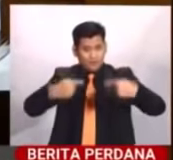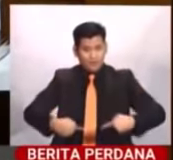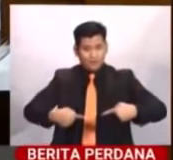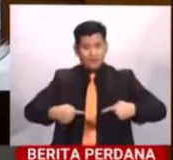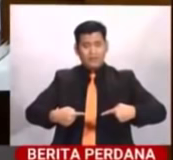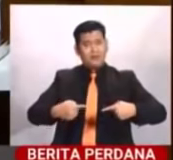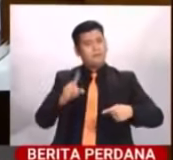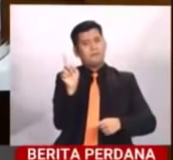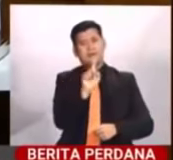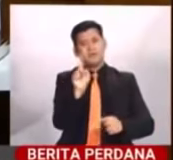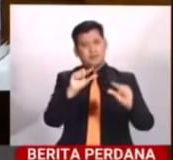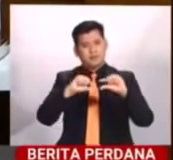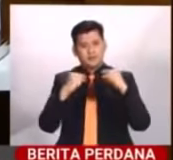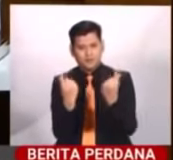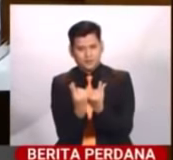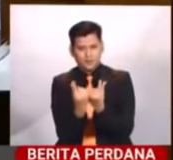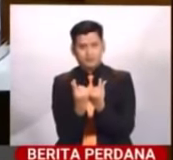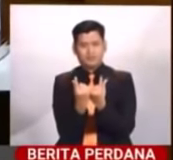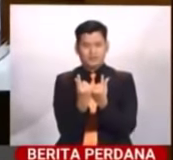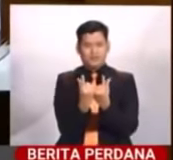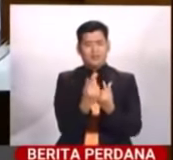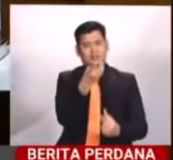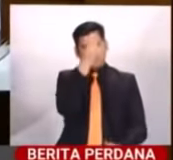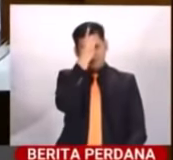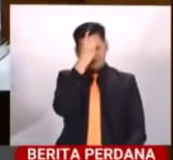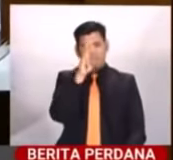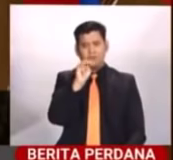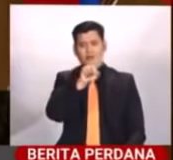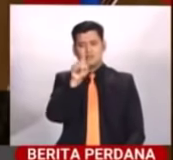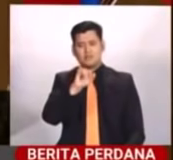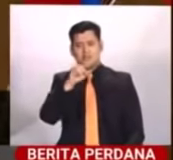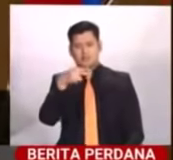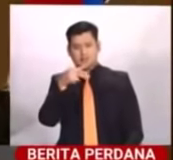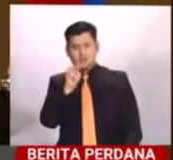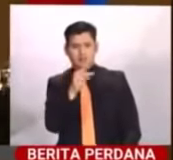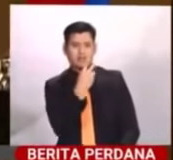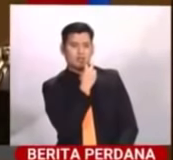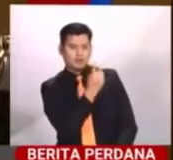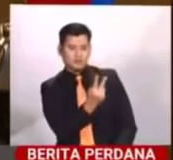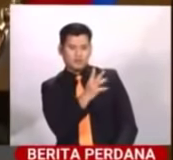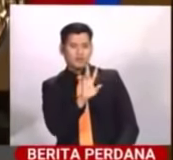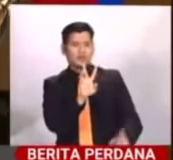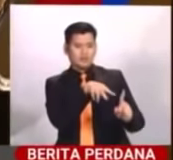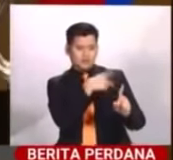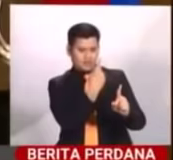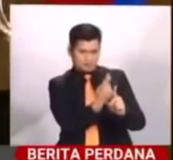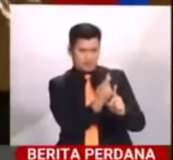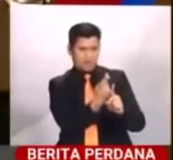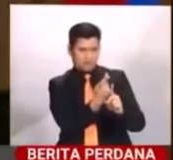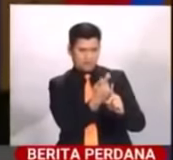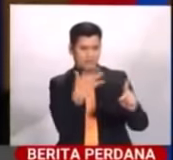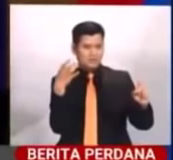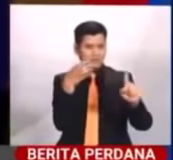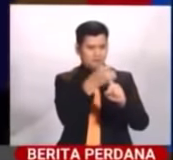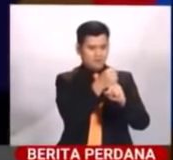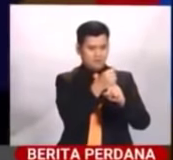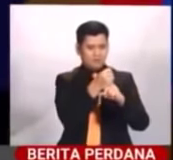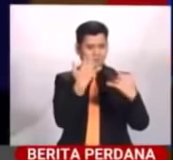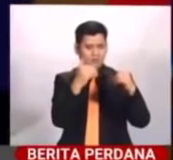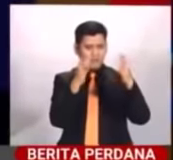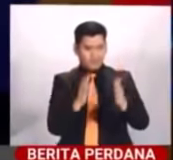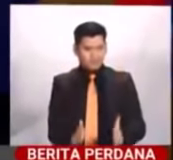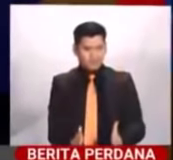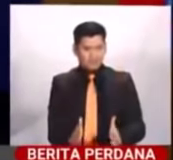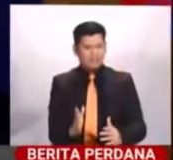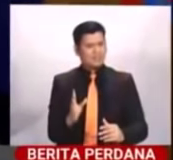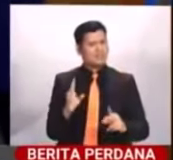Dato' Dr. Mazliham berkata demikian setelah melihat prestasi pemain musim ini yang berkemungkinan terlalu selesa